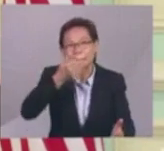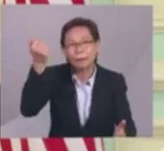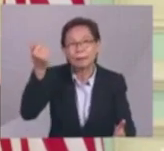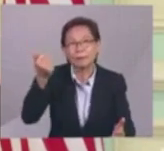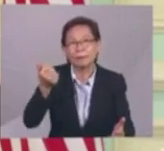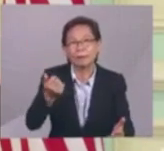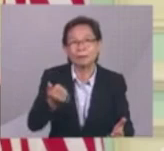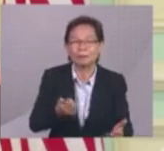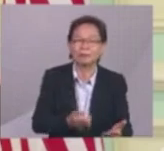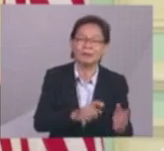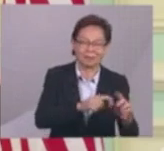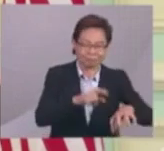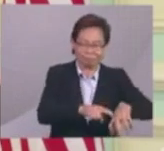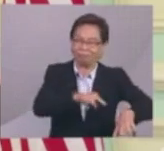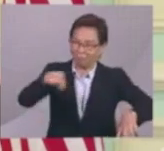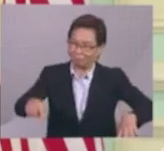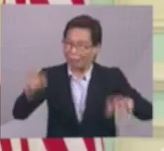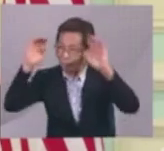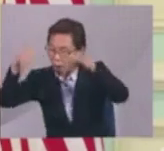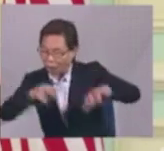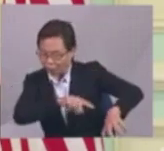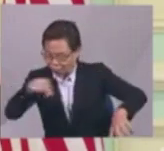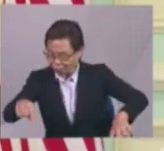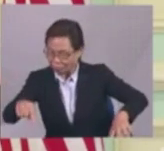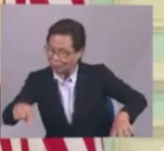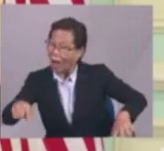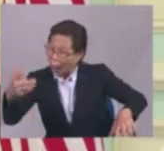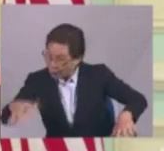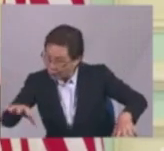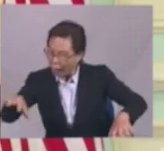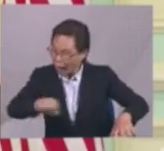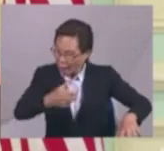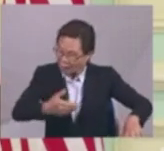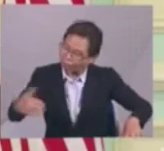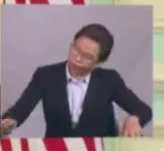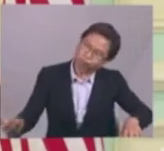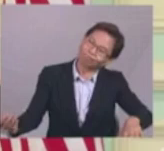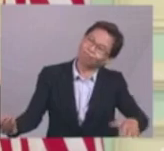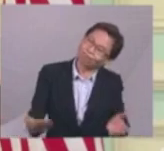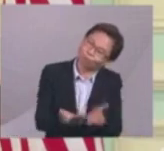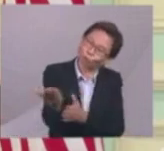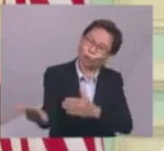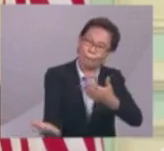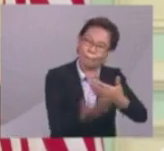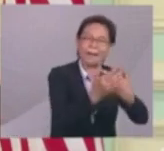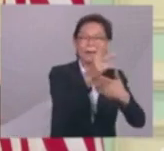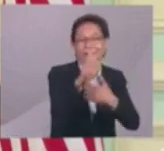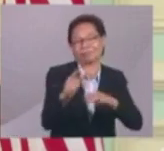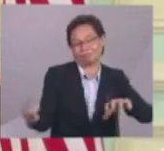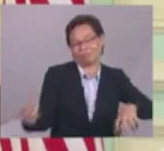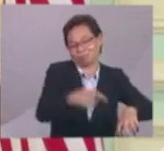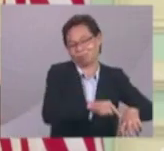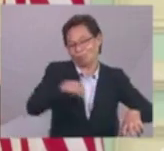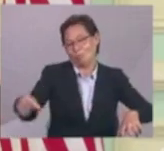terus balik ke KL. Cuma mungkin kalau yang daripada